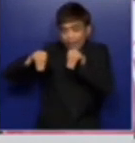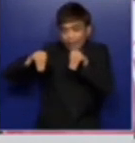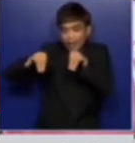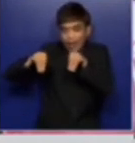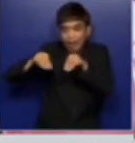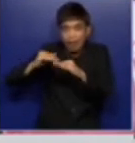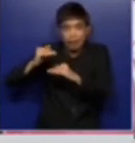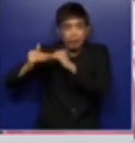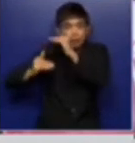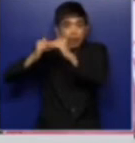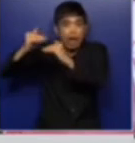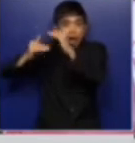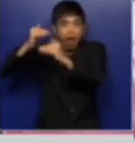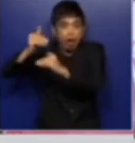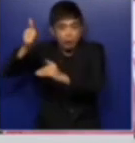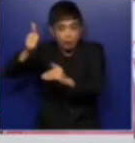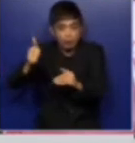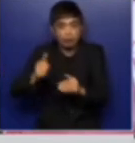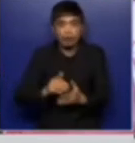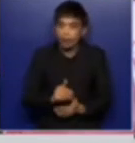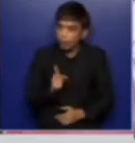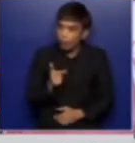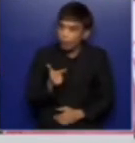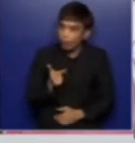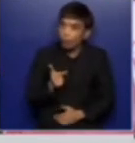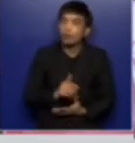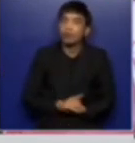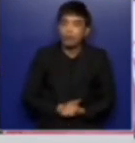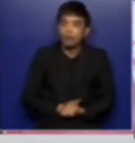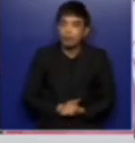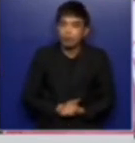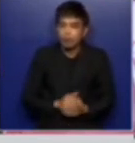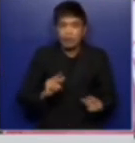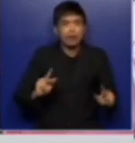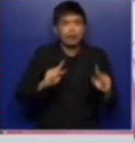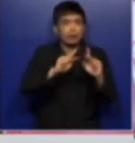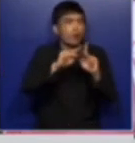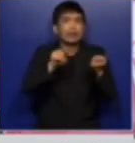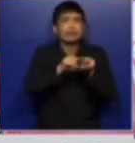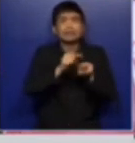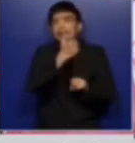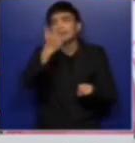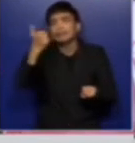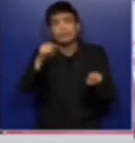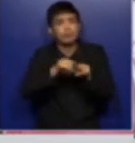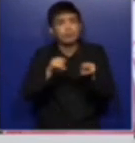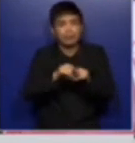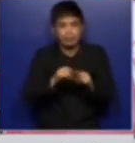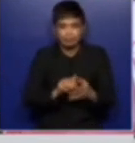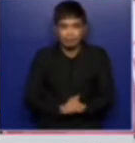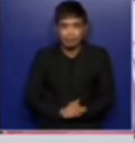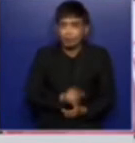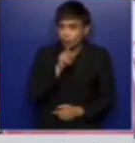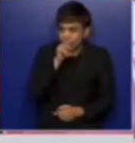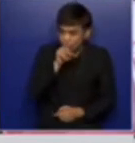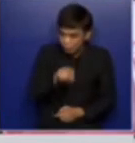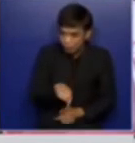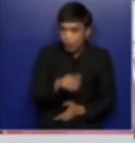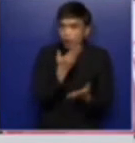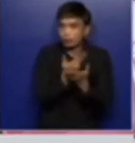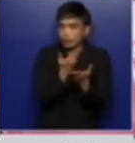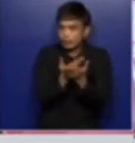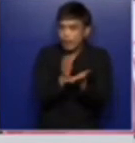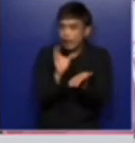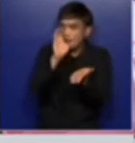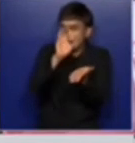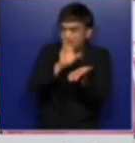รามากแล้วท่านประธานที่เคารพครับกระทรวงอื่นก็เช่นกันที่จะต้องใช้งบประมาณให้ถูกกับสถ